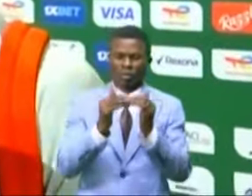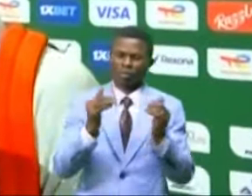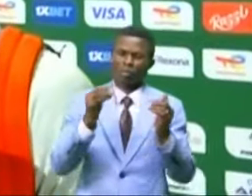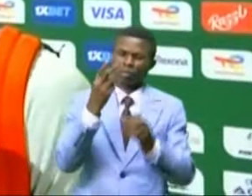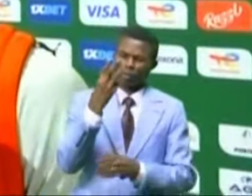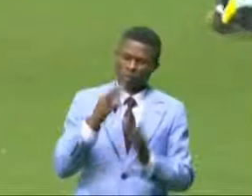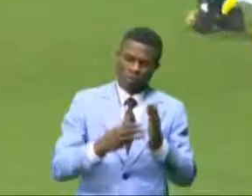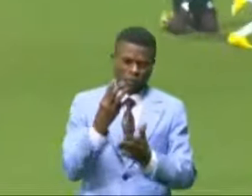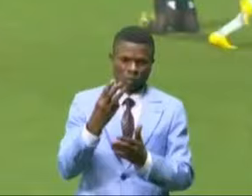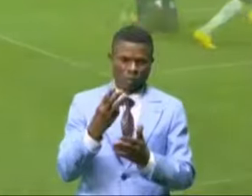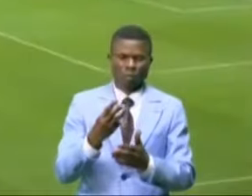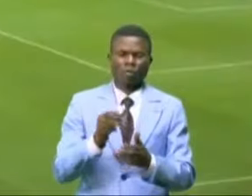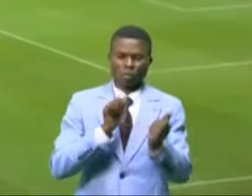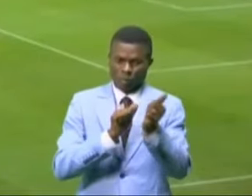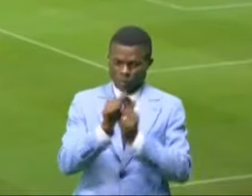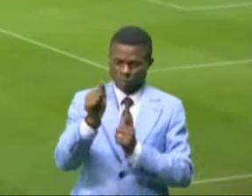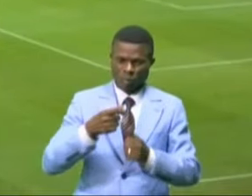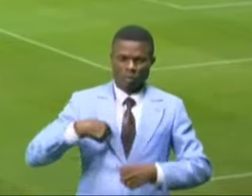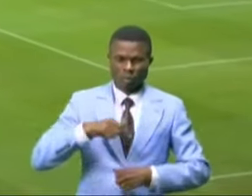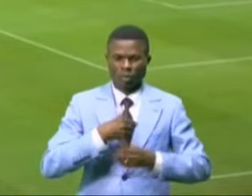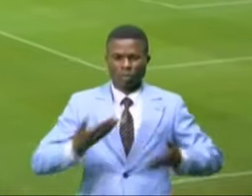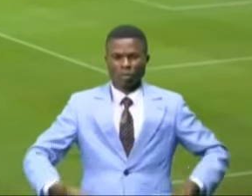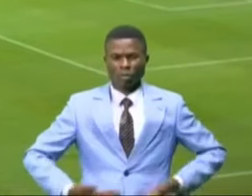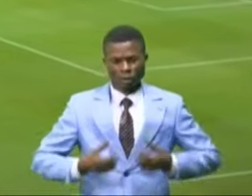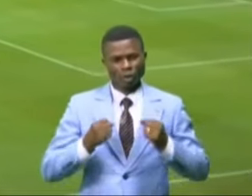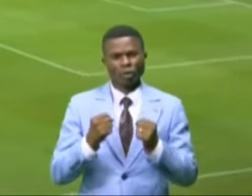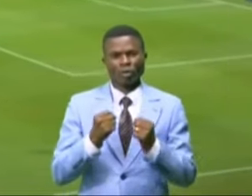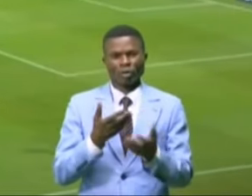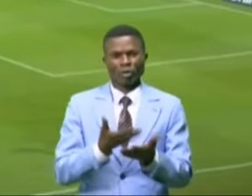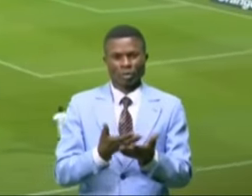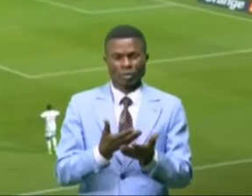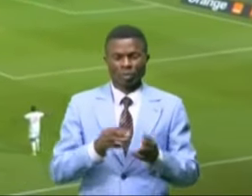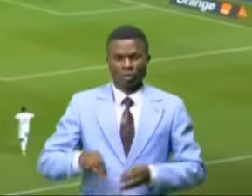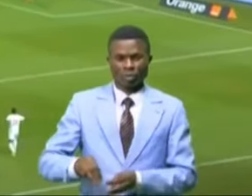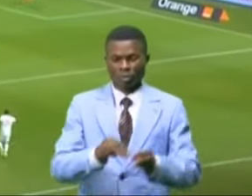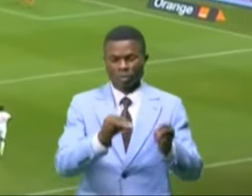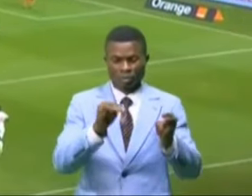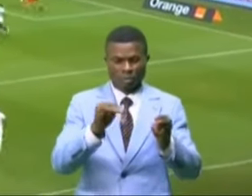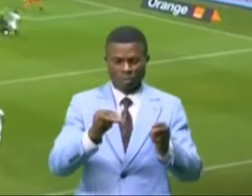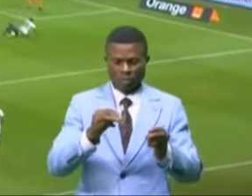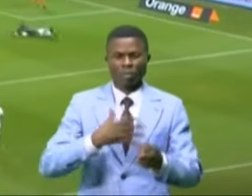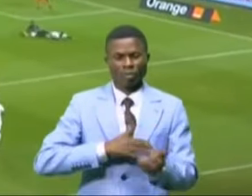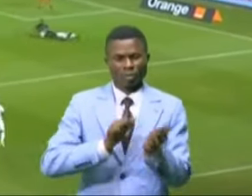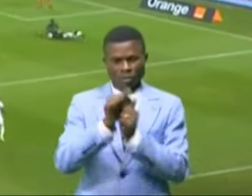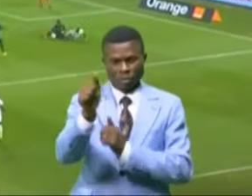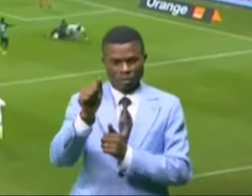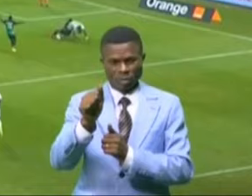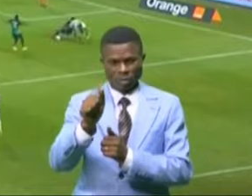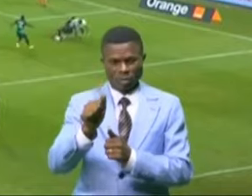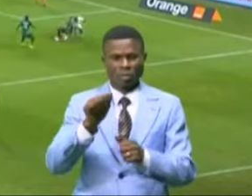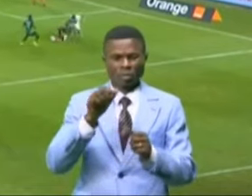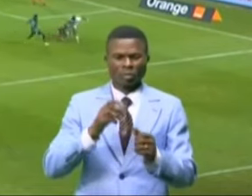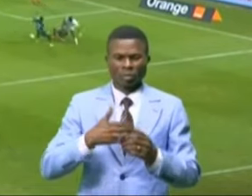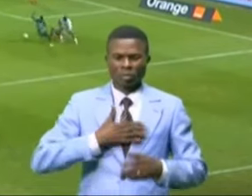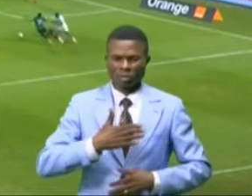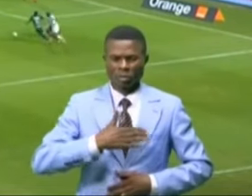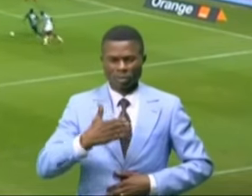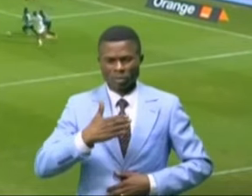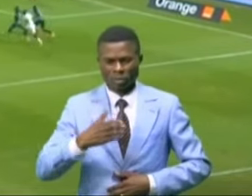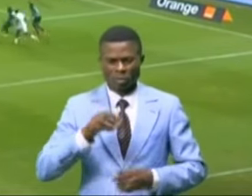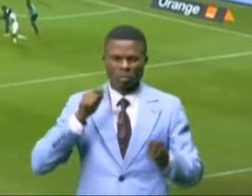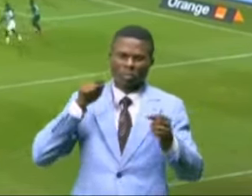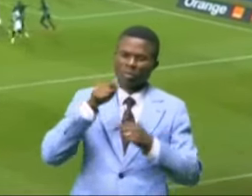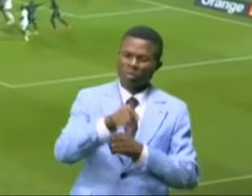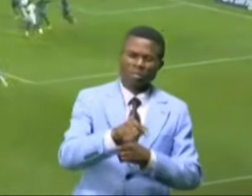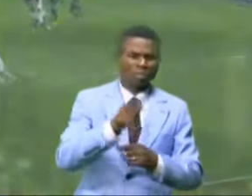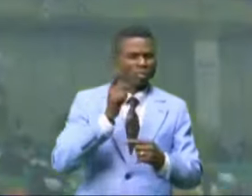et on est très content. Que la Tanzanie ne pensait qu'à la victoire, seul moyen pour elle de se qualifier, en tentant à plusieurs reprises de trouver le cadre ou